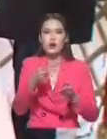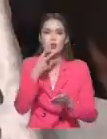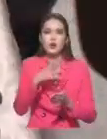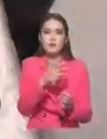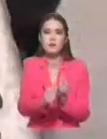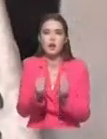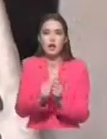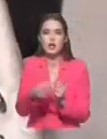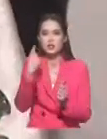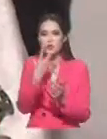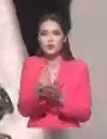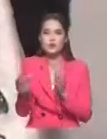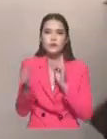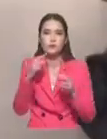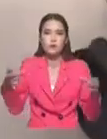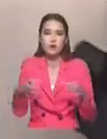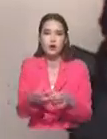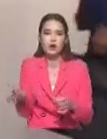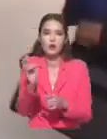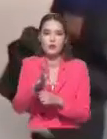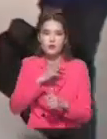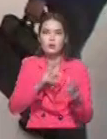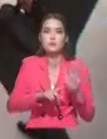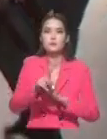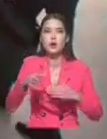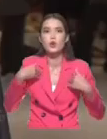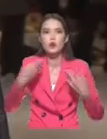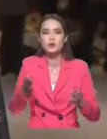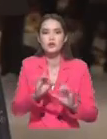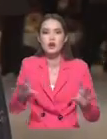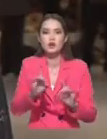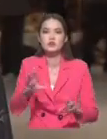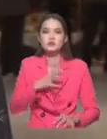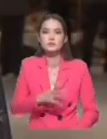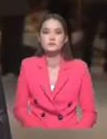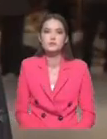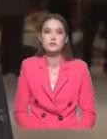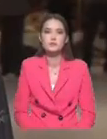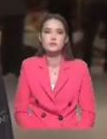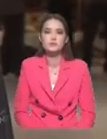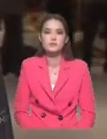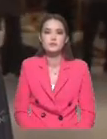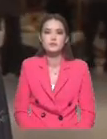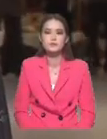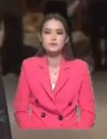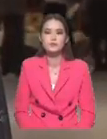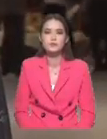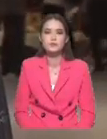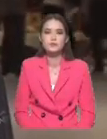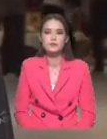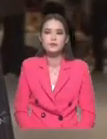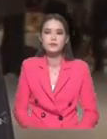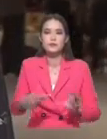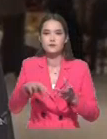ертеңгі форумға тыңғылықты дайындықпен келген, тың бастамалар мен ұсыныстарын айтпақ. Бүкіл әріптестердің kazageli.org